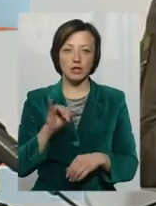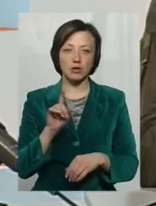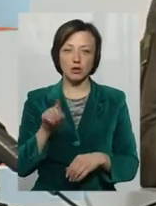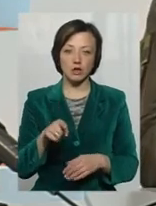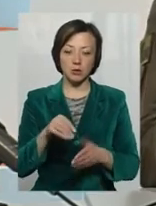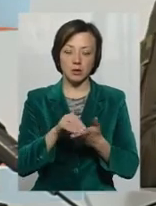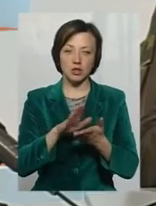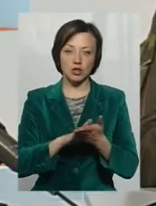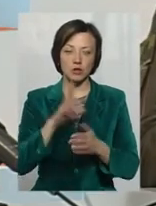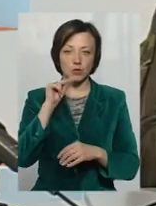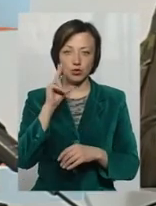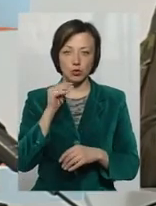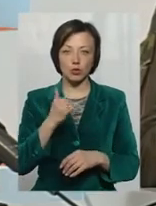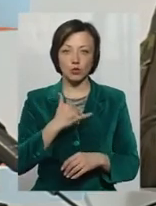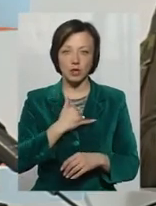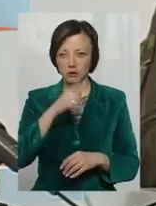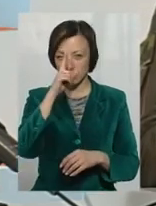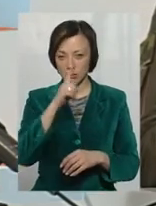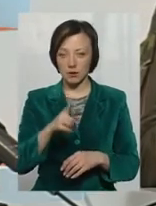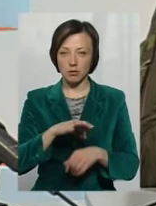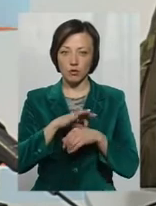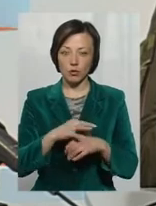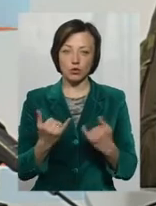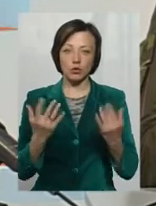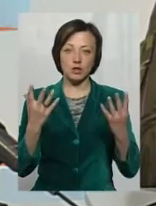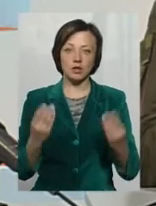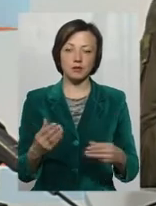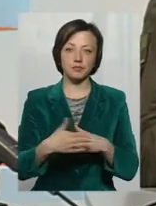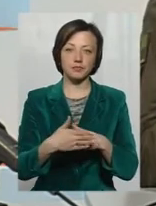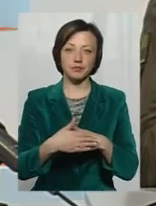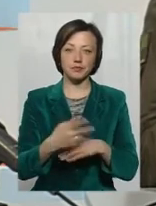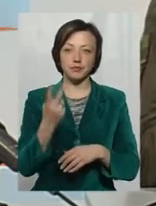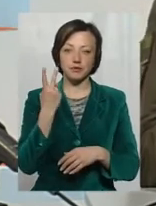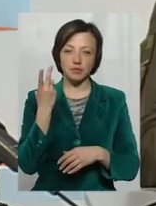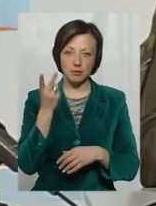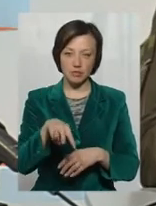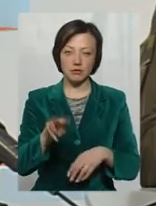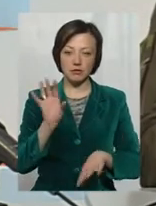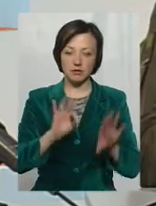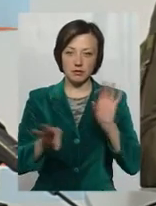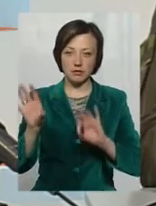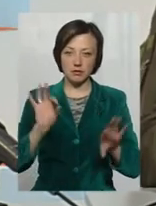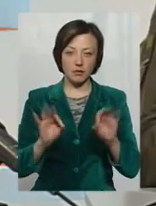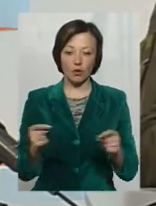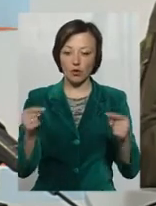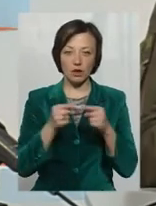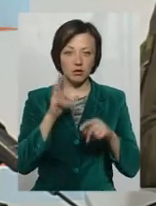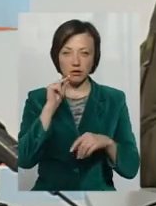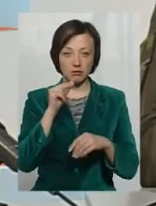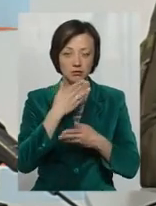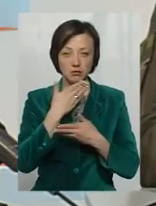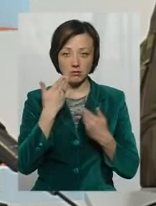призначаємо число. У нас в місяць проводиться на сьогоднішній день десь 2 відбори. Через то ми самі вже конкретно